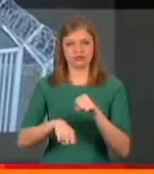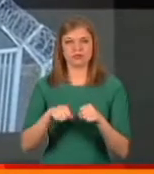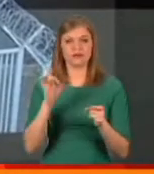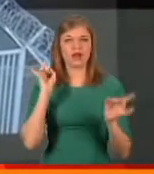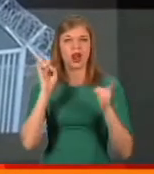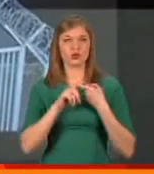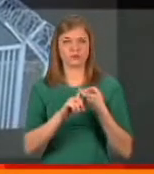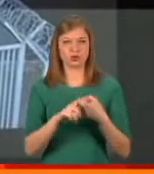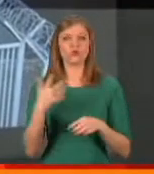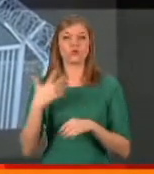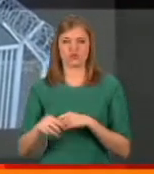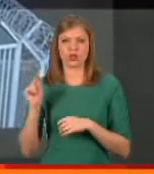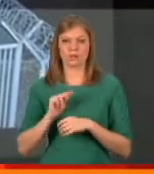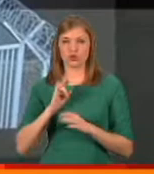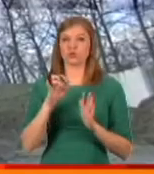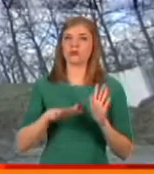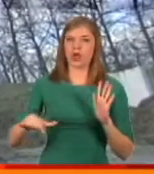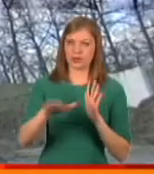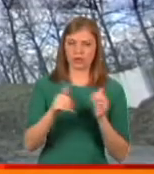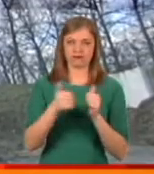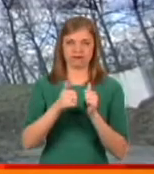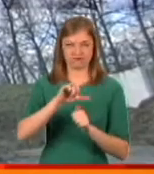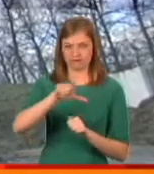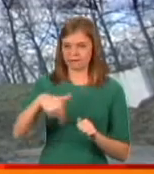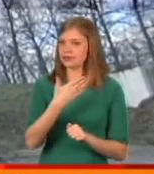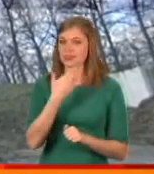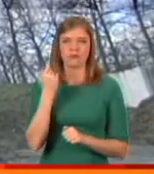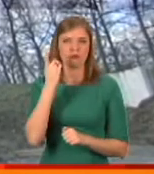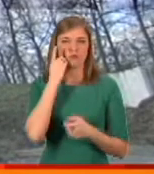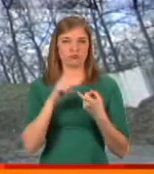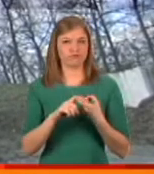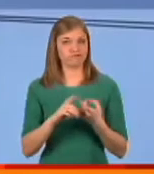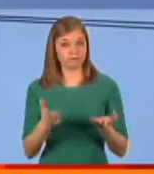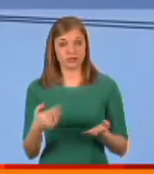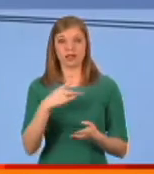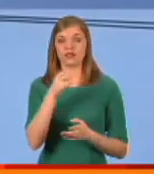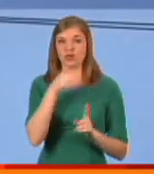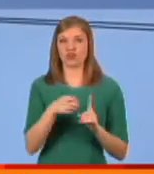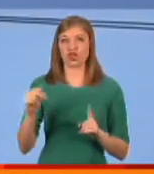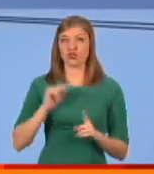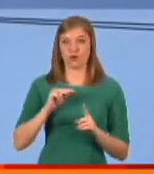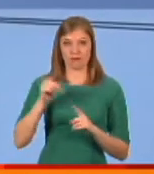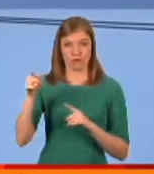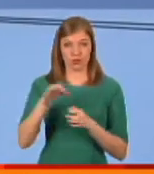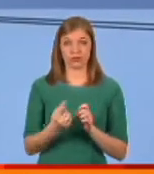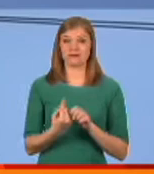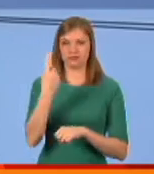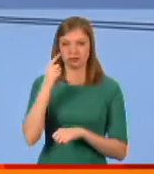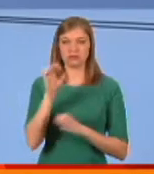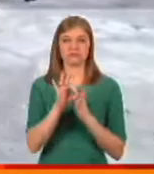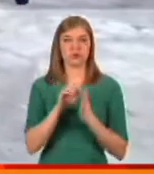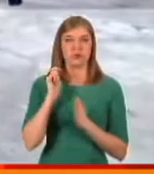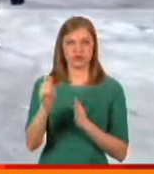радіозв'язок. Вони вже працюють, принаймні на території. Навколо арсеналу немає мобільного зв'язку. За час роботи глушників їх оцінили всі оператори